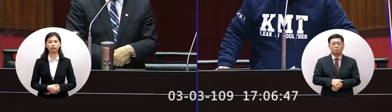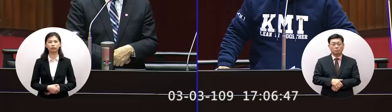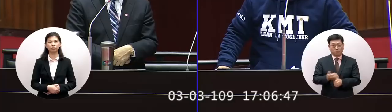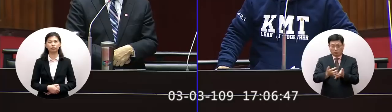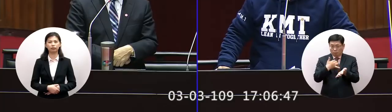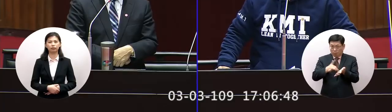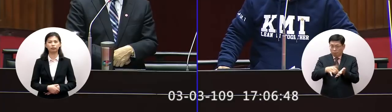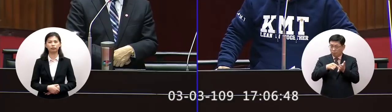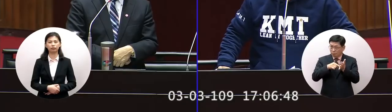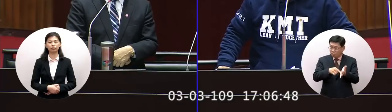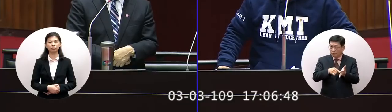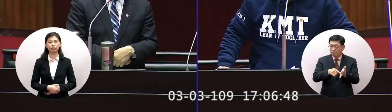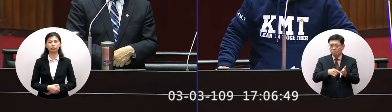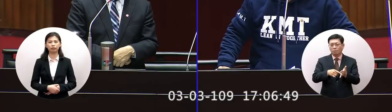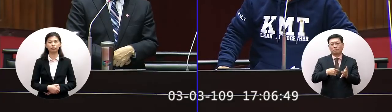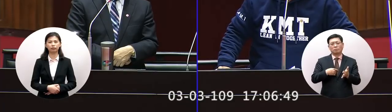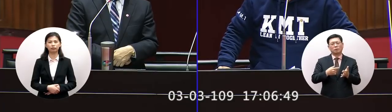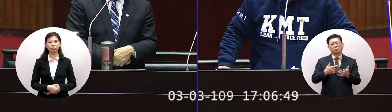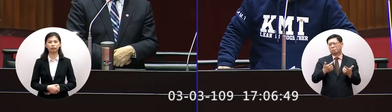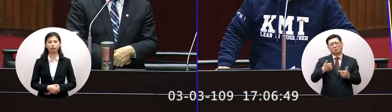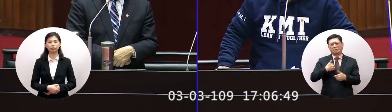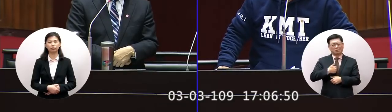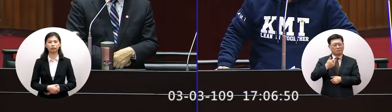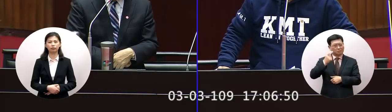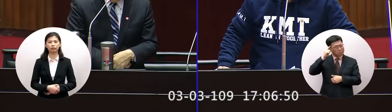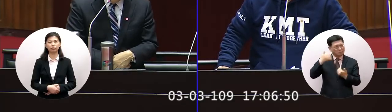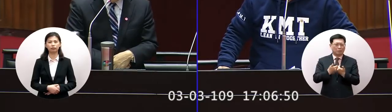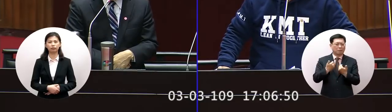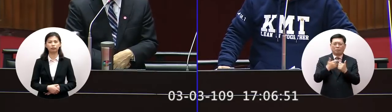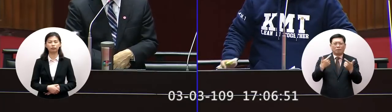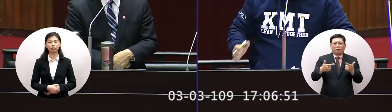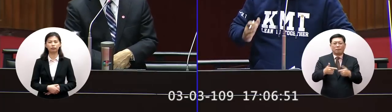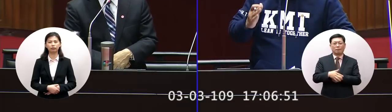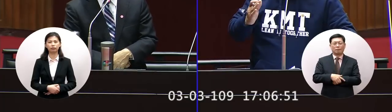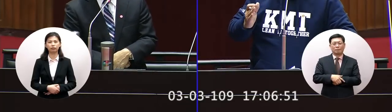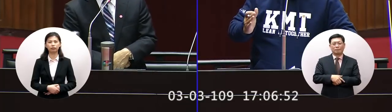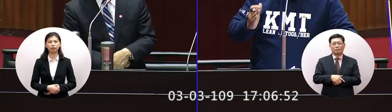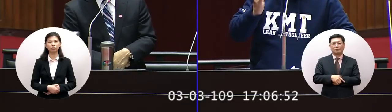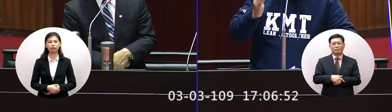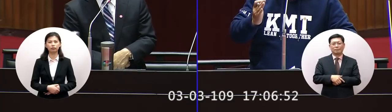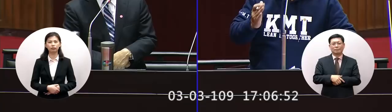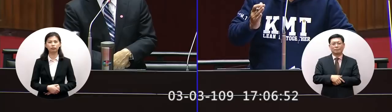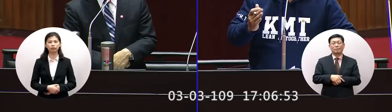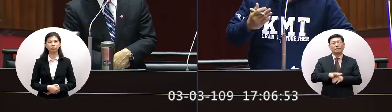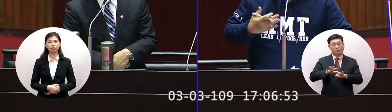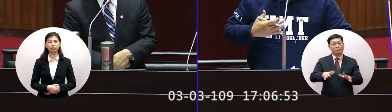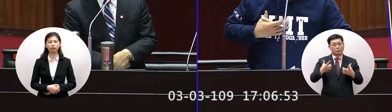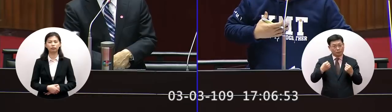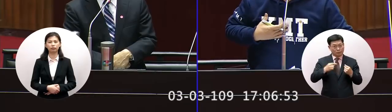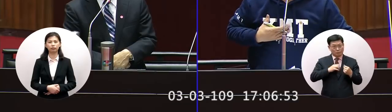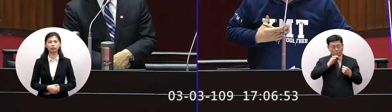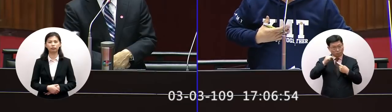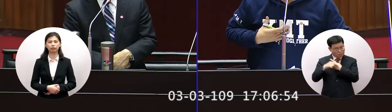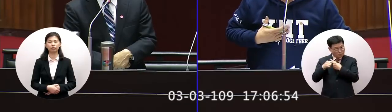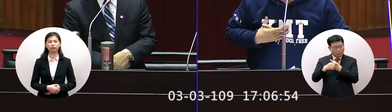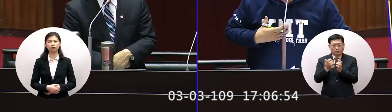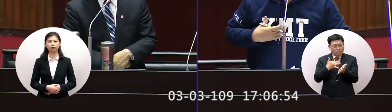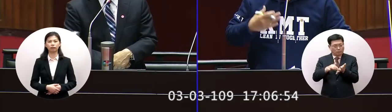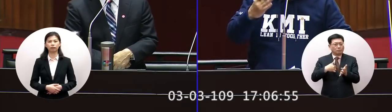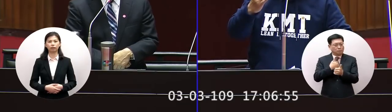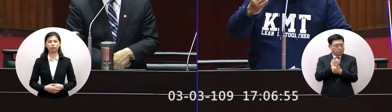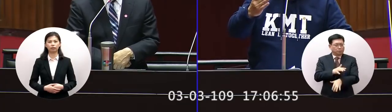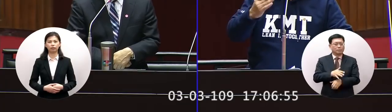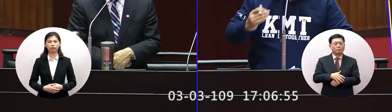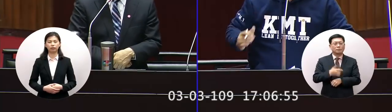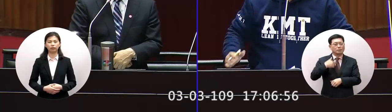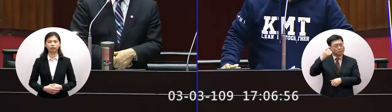的病例，我嘛唔是有啥物意见，但是我是一个研究医生的人，